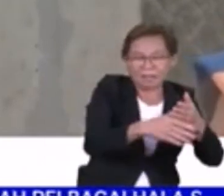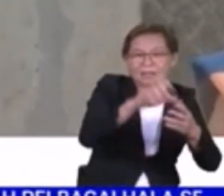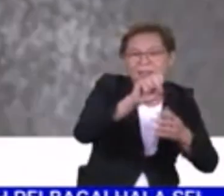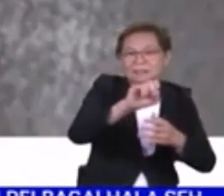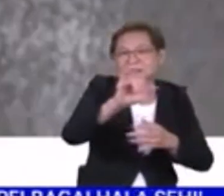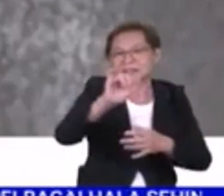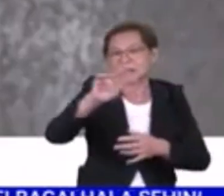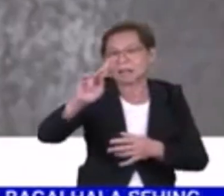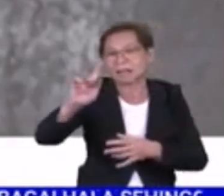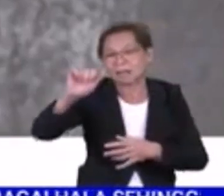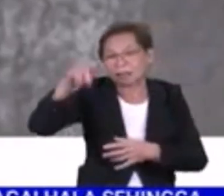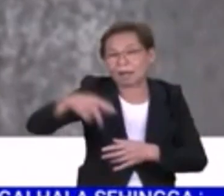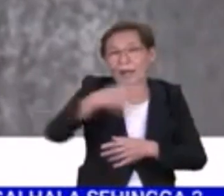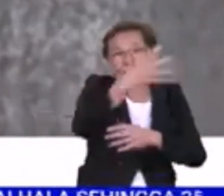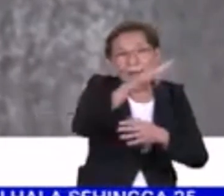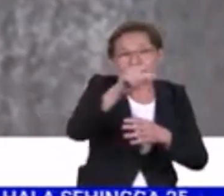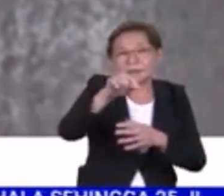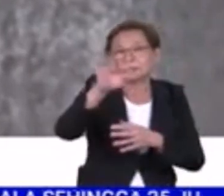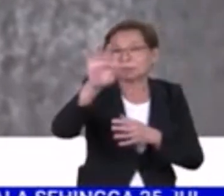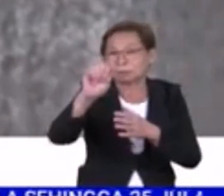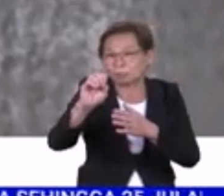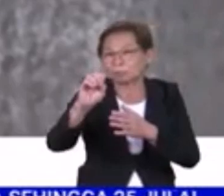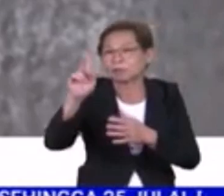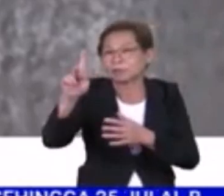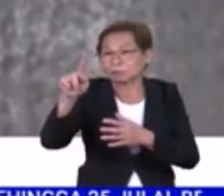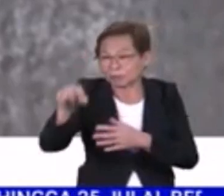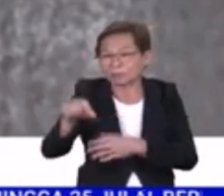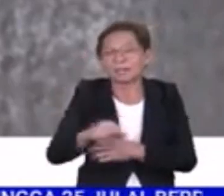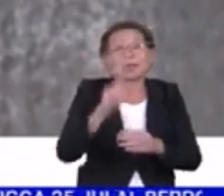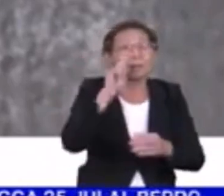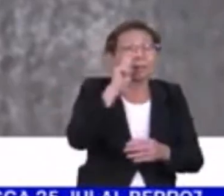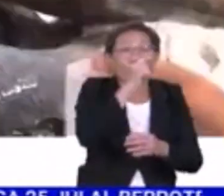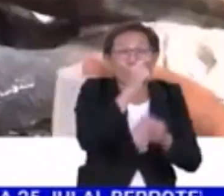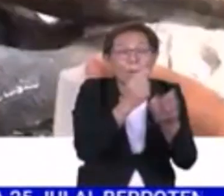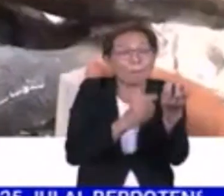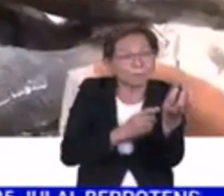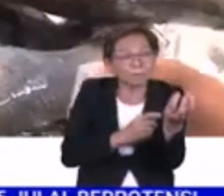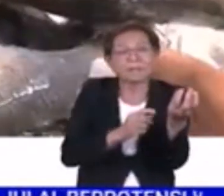siakap RM14.90 sekilogram, bawang besar